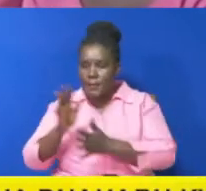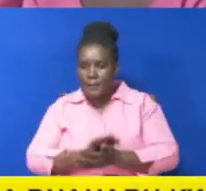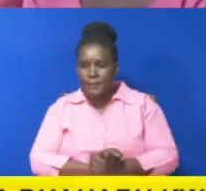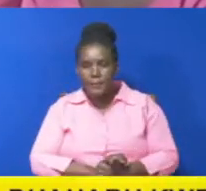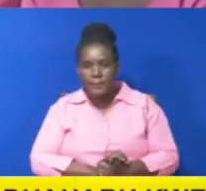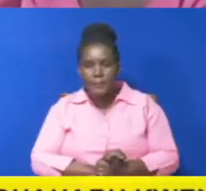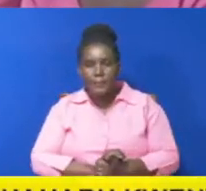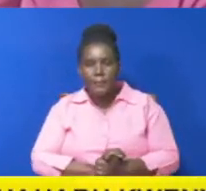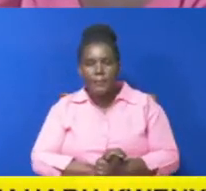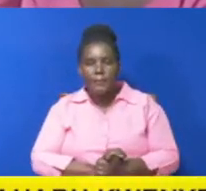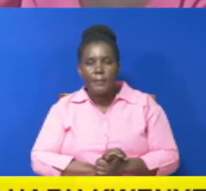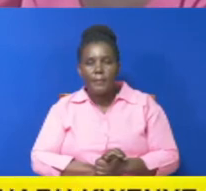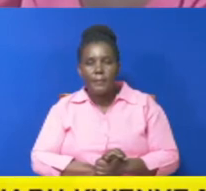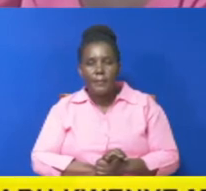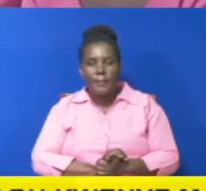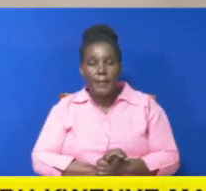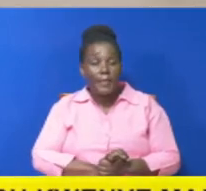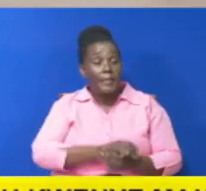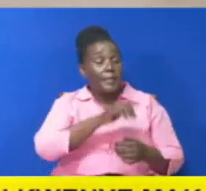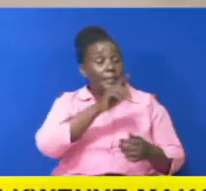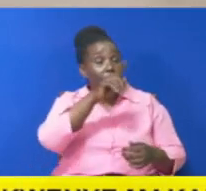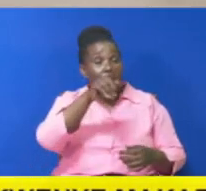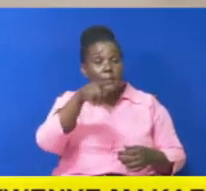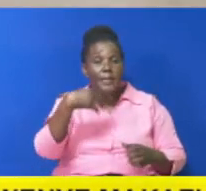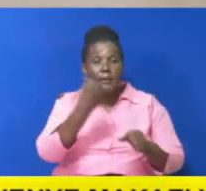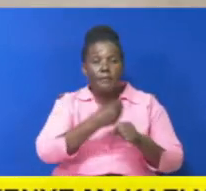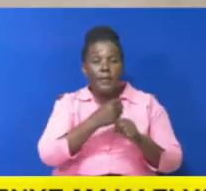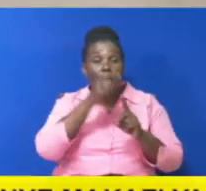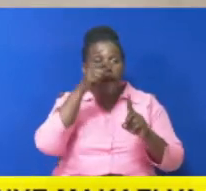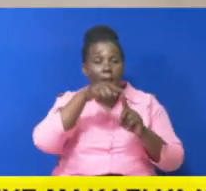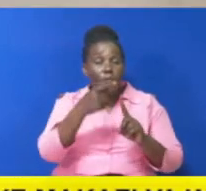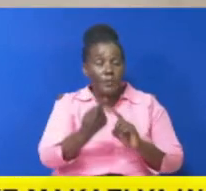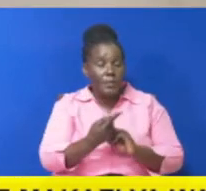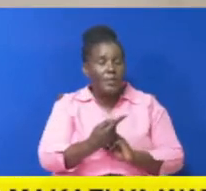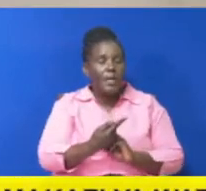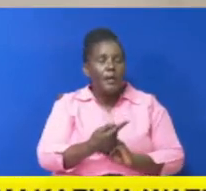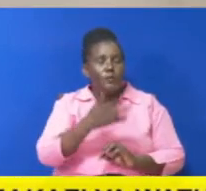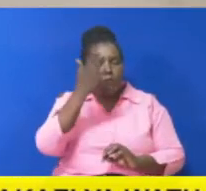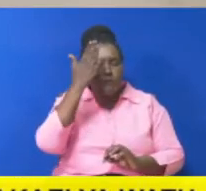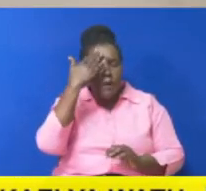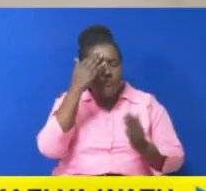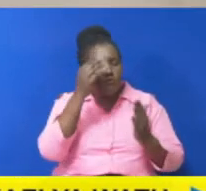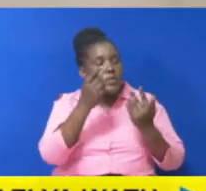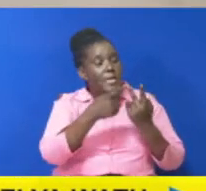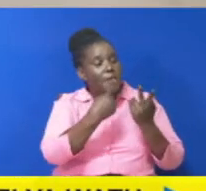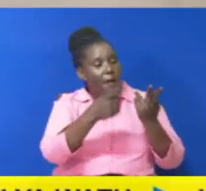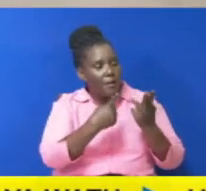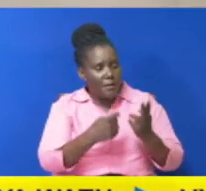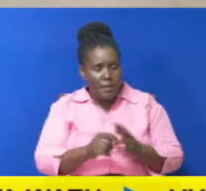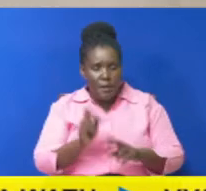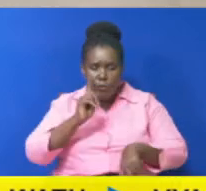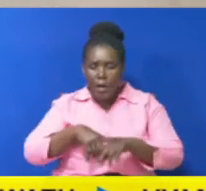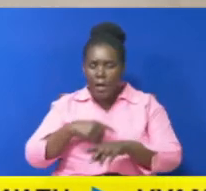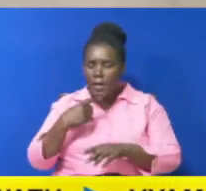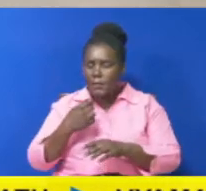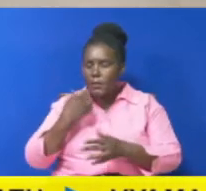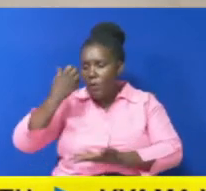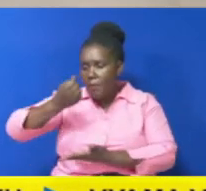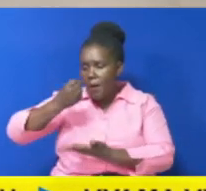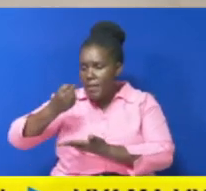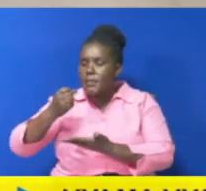nchi ni kutaka kujua idadi ya watu wake ili wanapopanga bajeti ya nchi